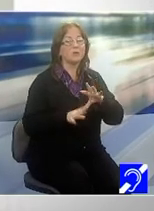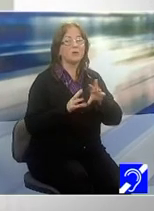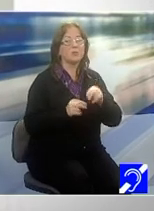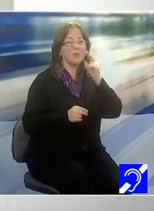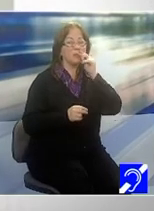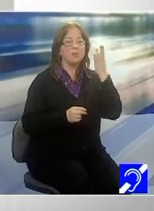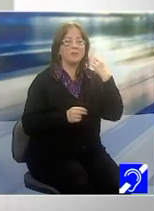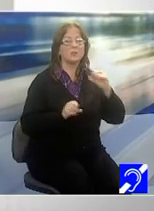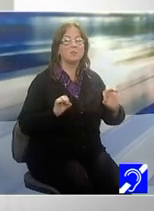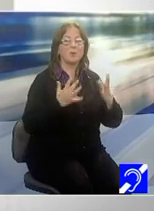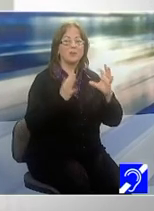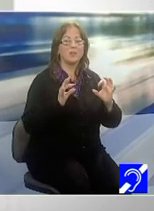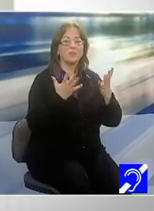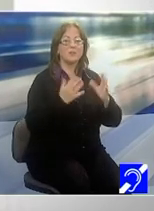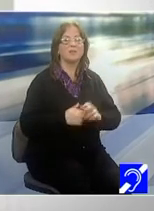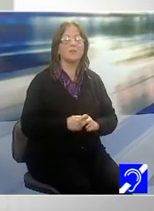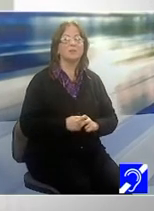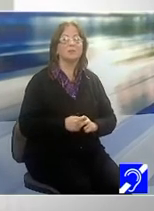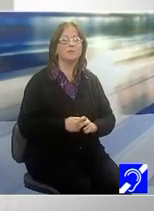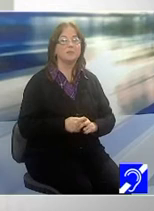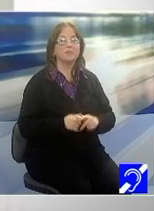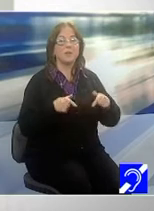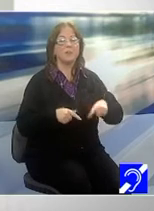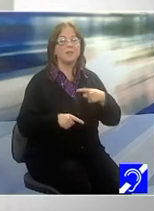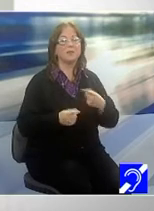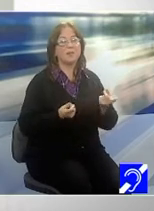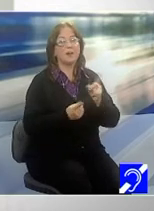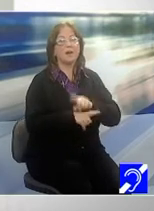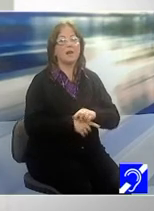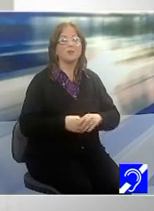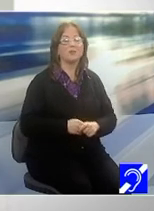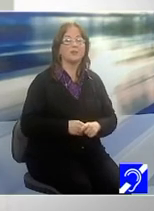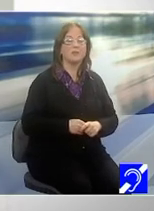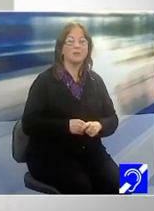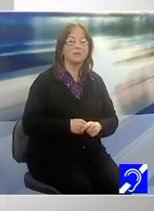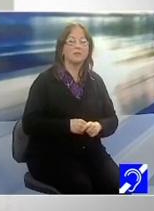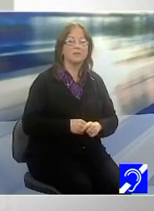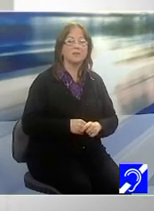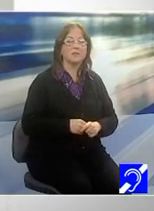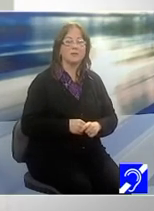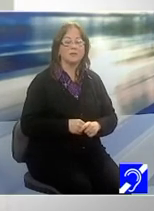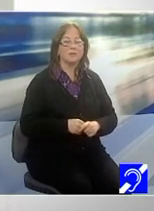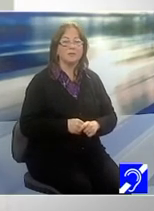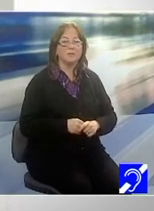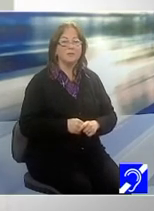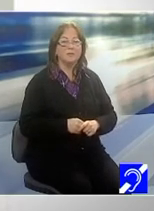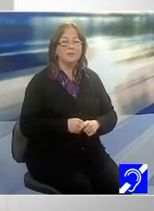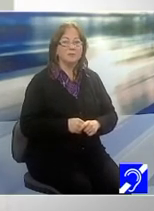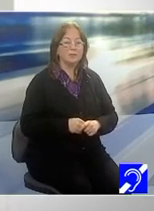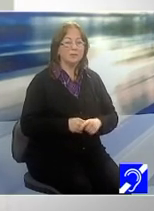altceva. Asta e soluția. Asta este altceva în momentul ăsta, cel puțin până la anul. Deci nu cred că își permiteau să se pună